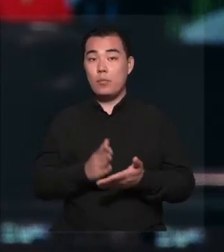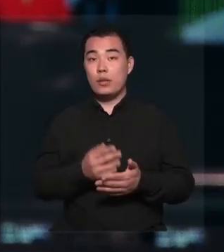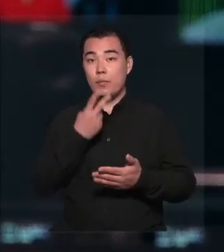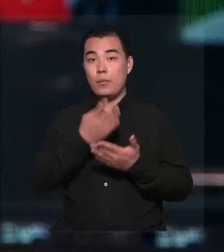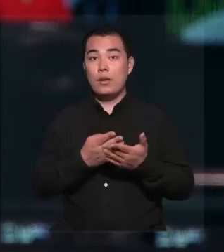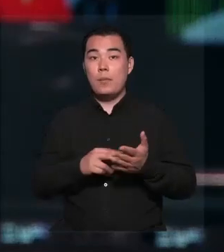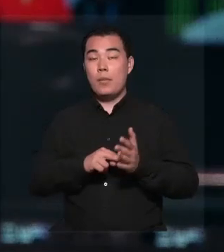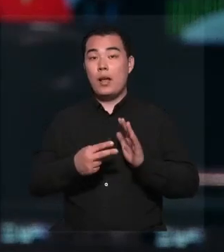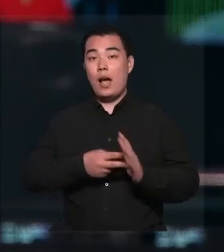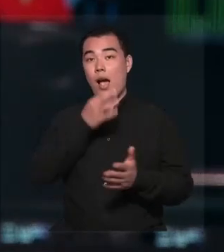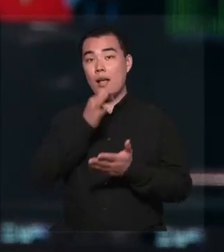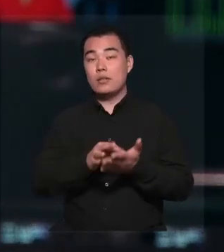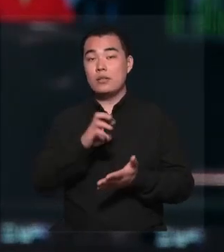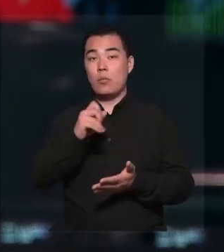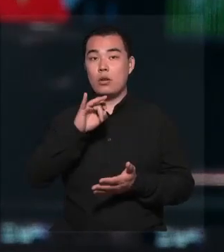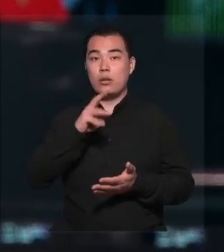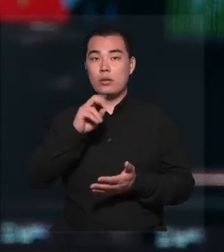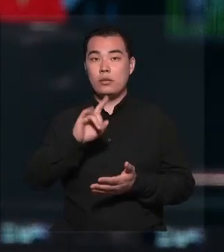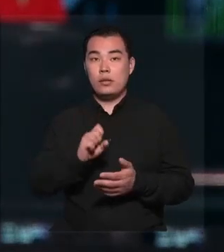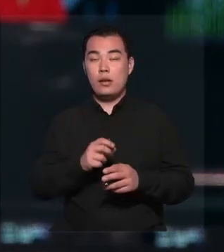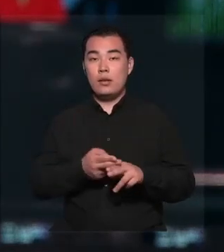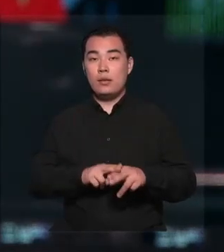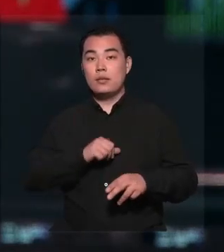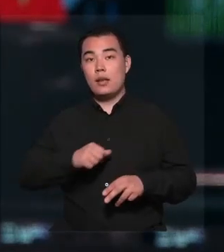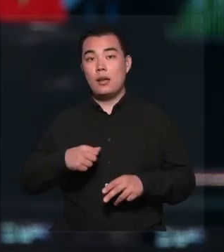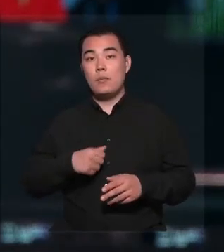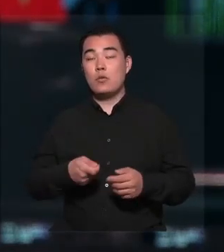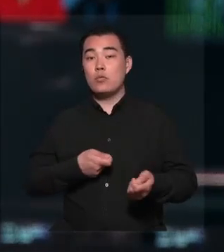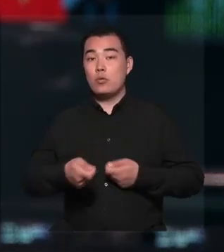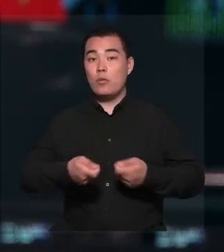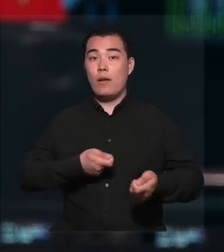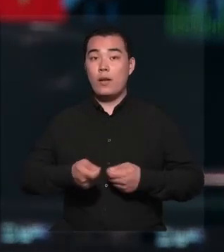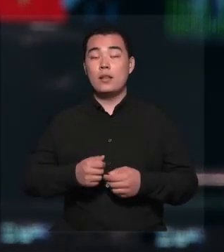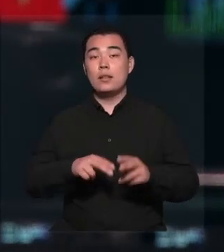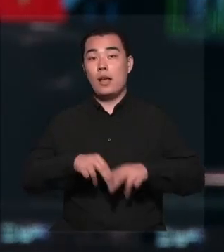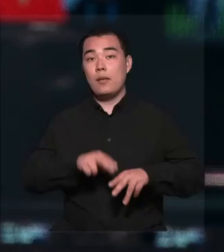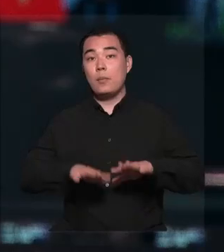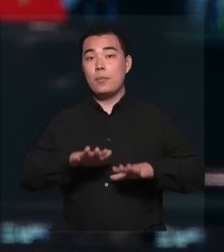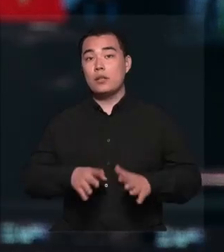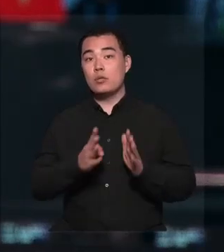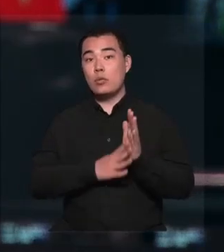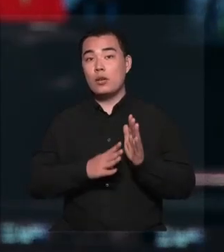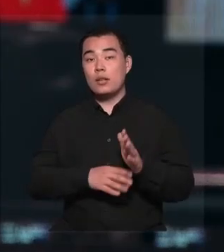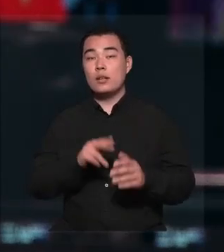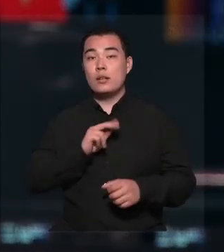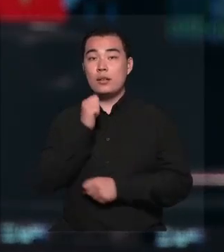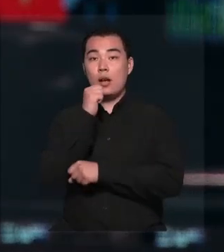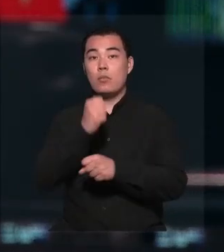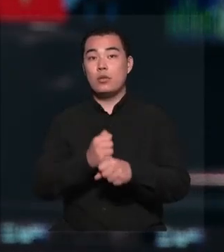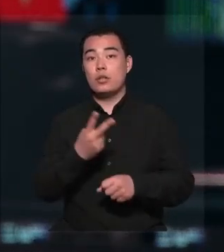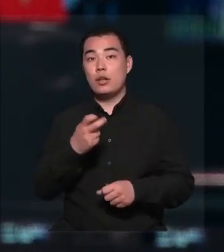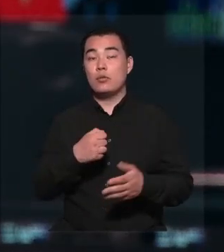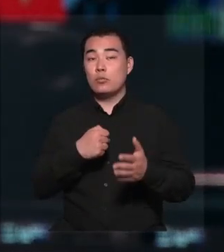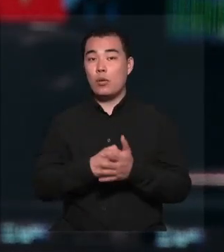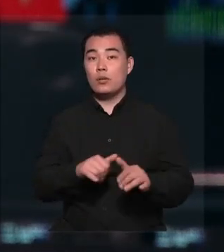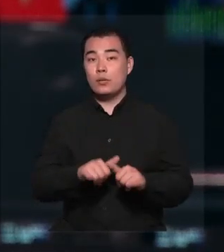үшін жобаға жауапты Самұрық-Қазына Construction акционерлік қоғамының басшылығы құрылыс алаңына жұмылдырылған 90 жұмысшыны 200-ге